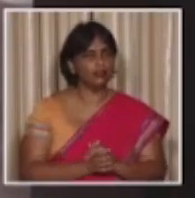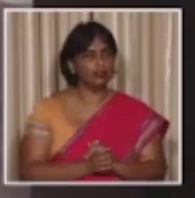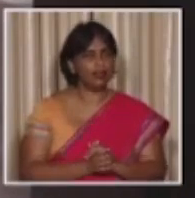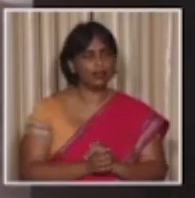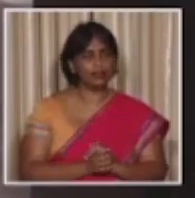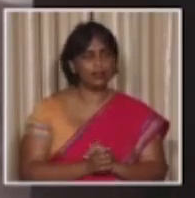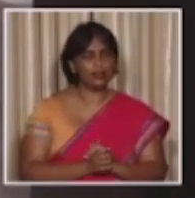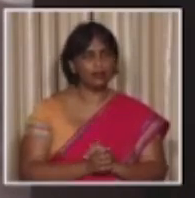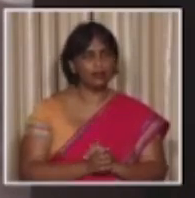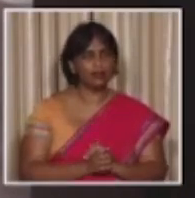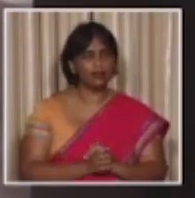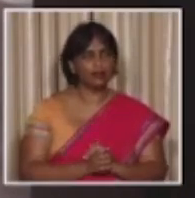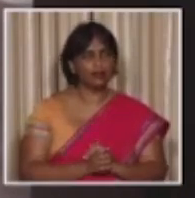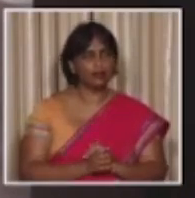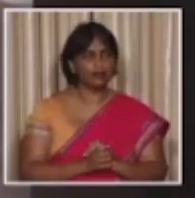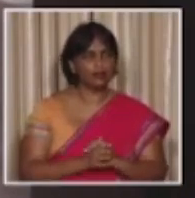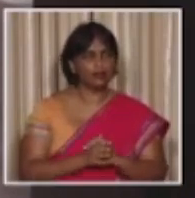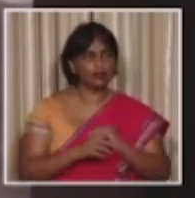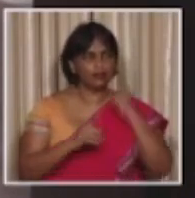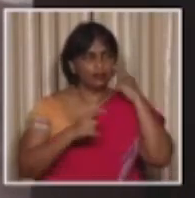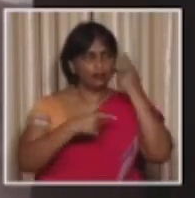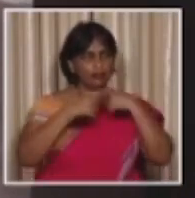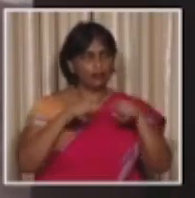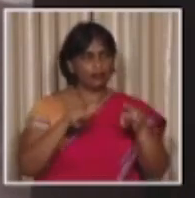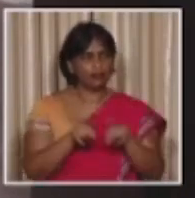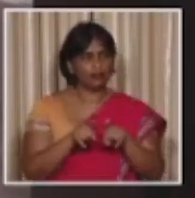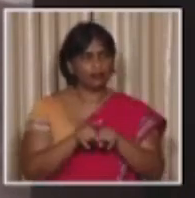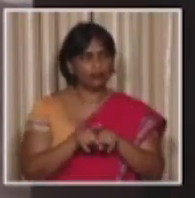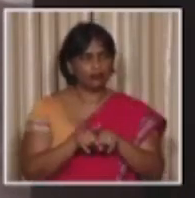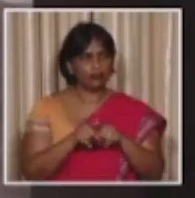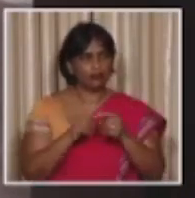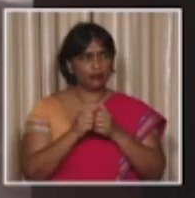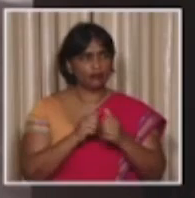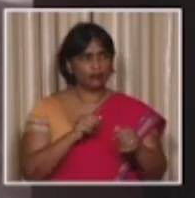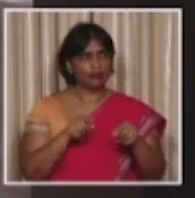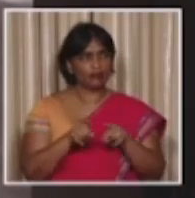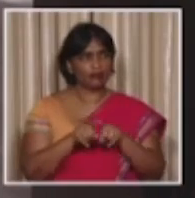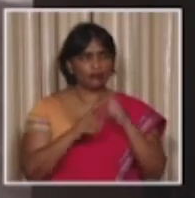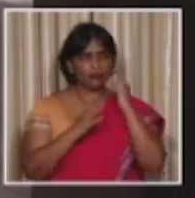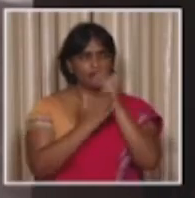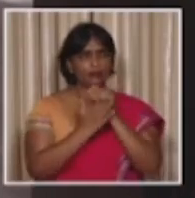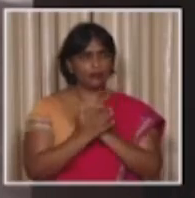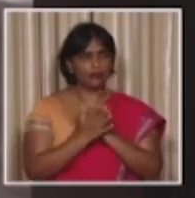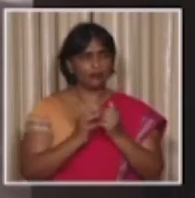සිදු වී තිබෙන ඒ බරපතල සංහාරය තුළ ඇත්ත වශයෙන්ම